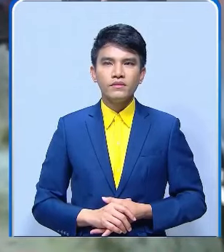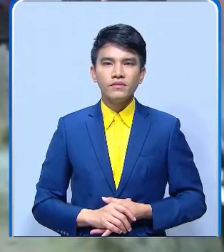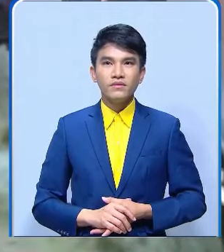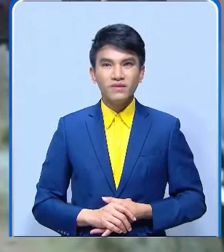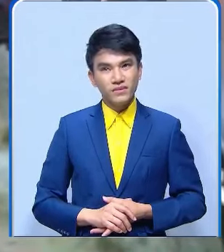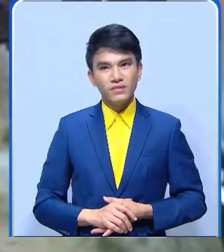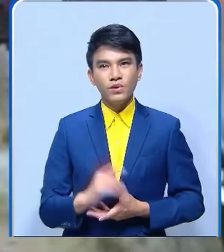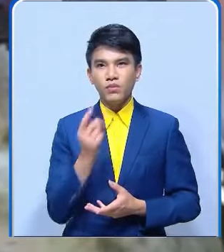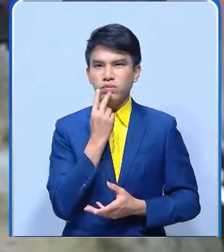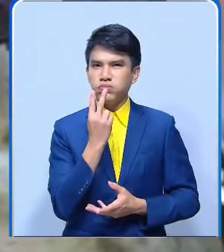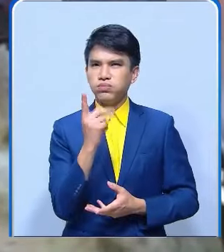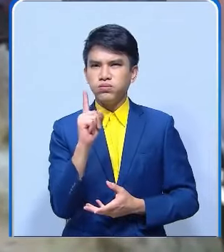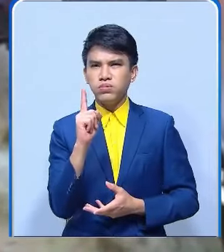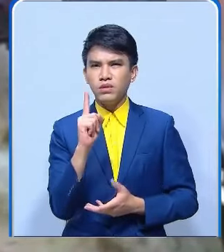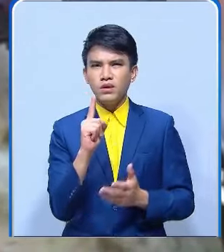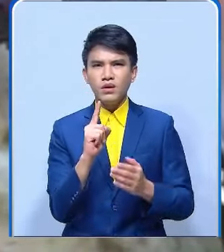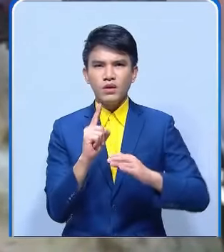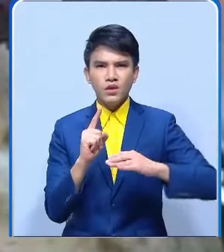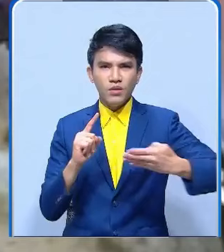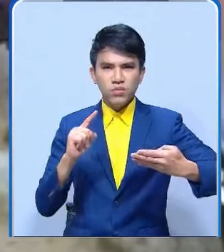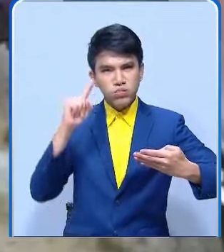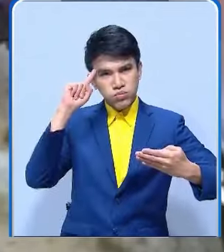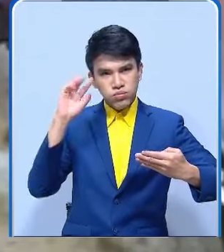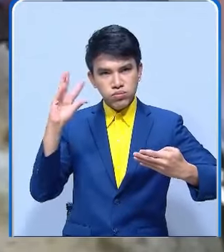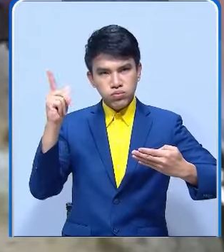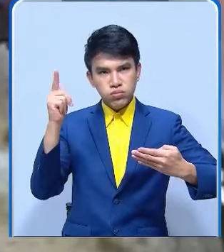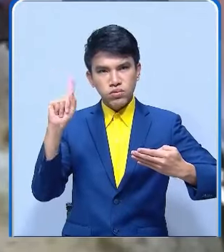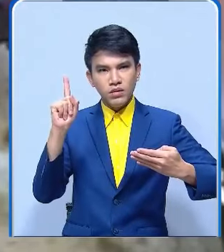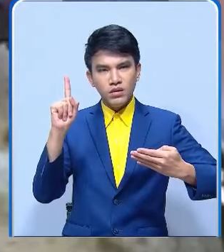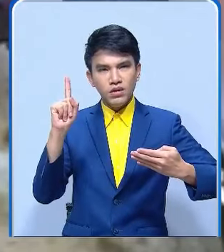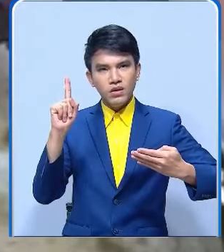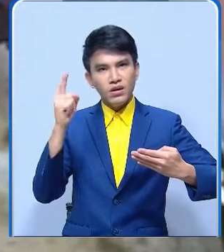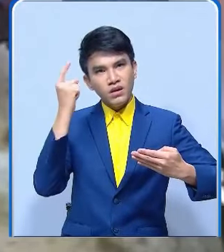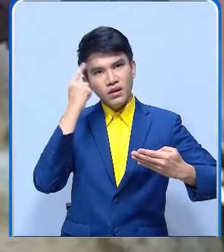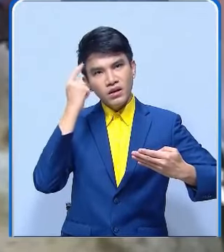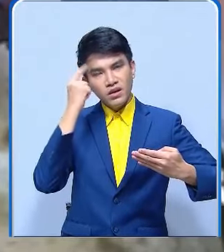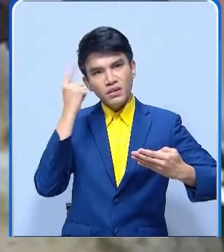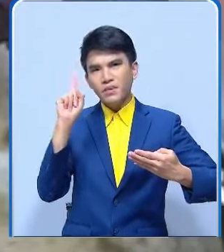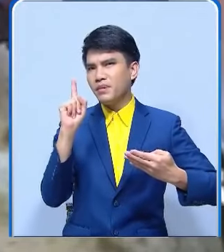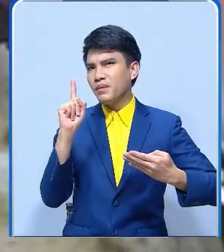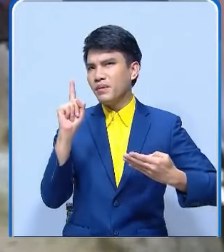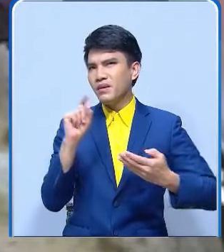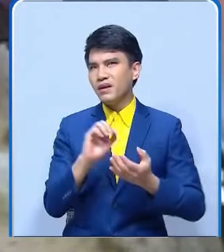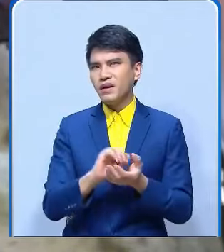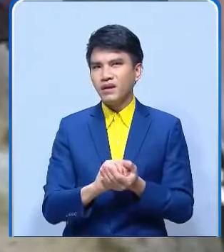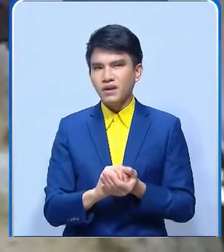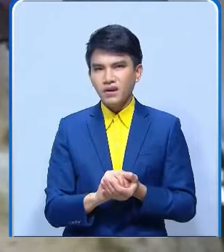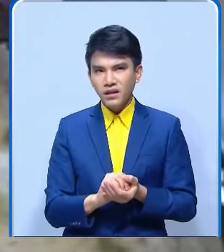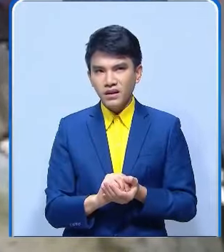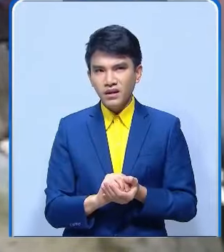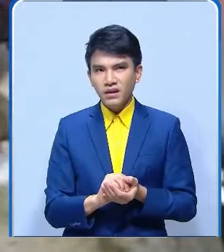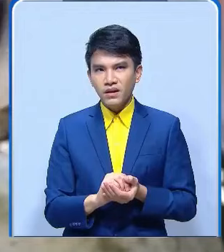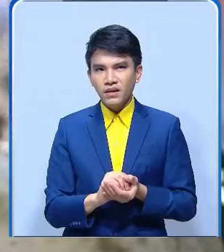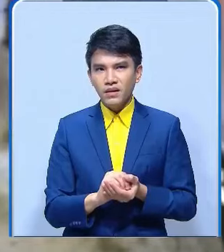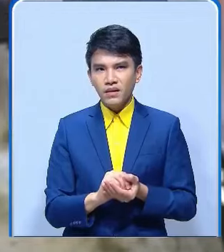คนคงจะดูว่ามันจะหลุดจากรางตอนไหนถูกไหมเข้าใจว่าหญ้าเนี่ยมันเ